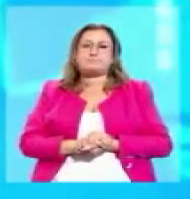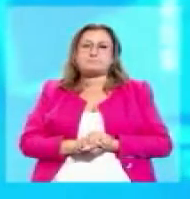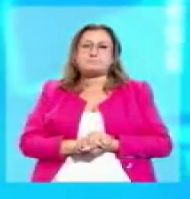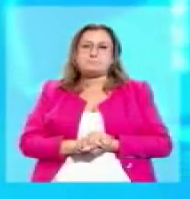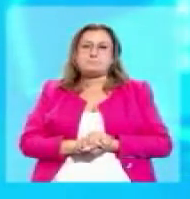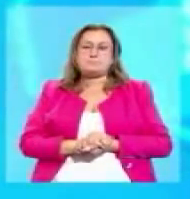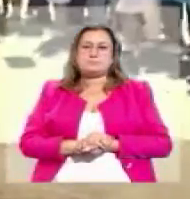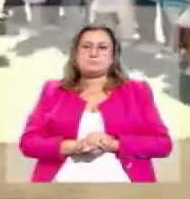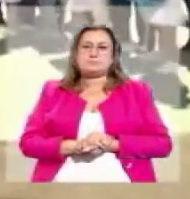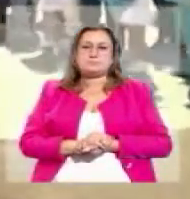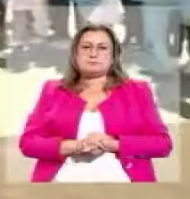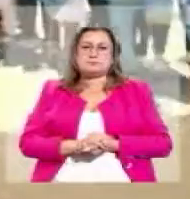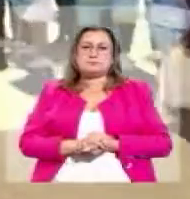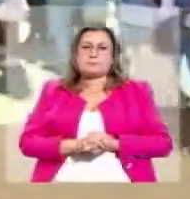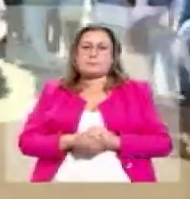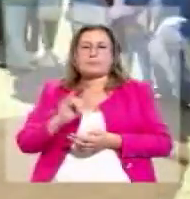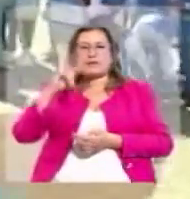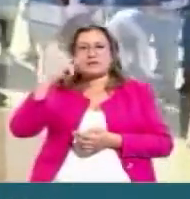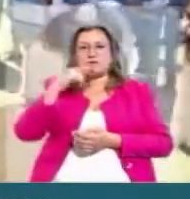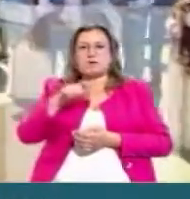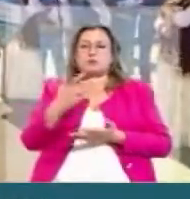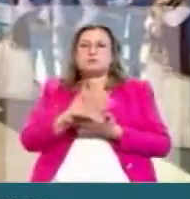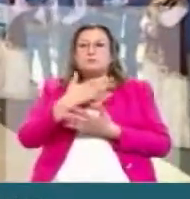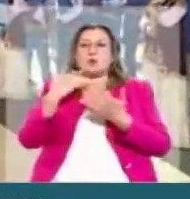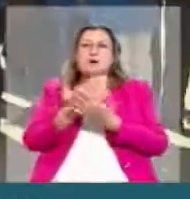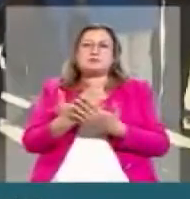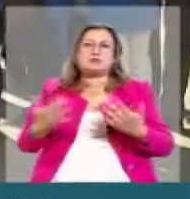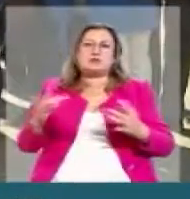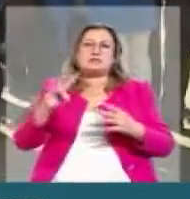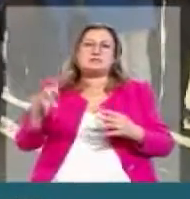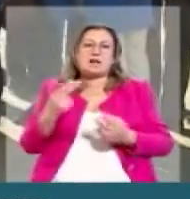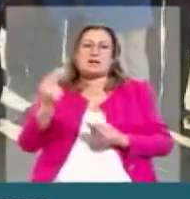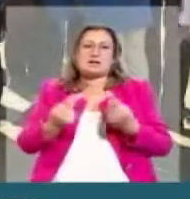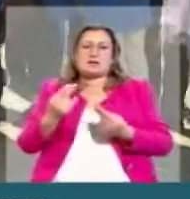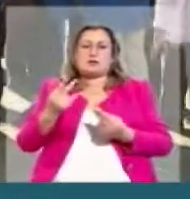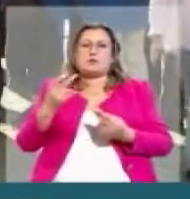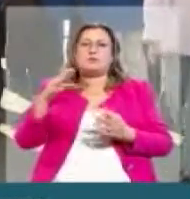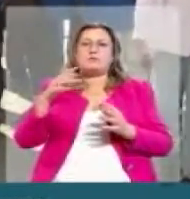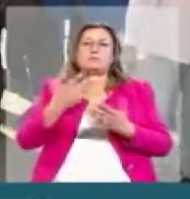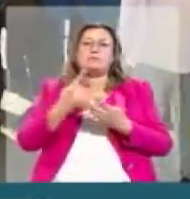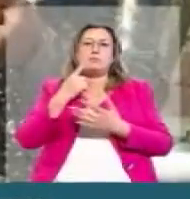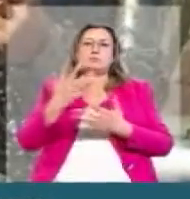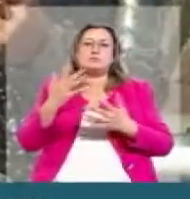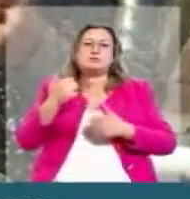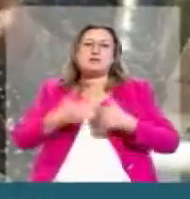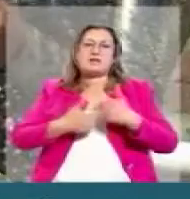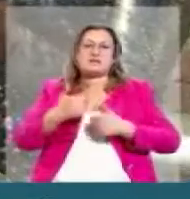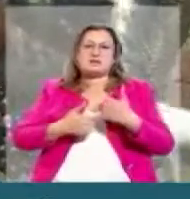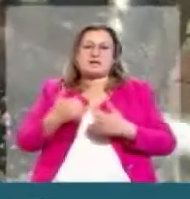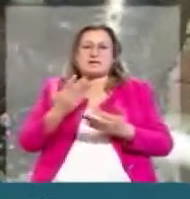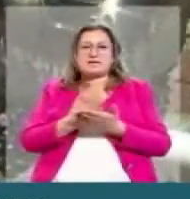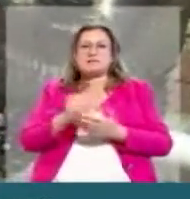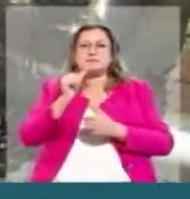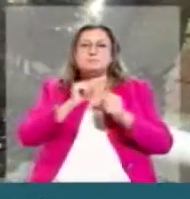Иващенко. У казахского народа есть много различных национальных игр, носящих чаще всего состязательный характер.